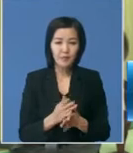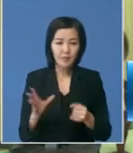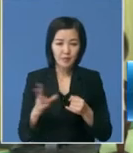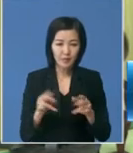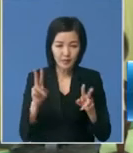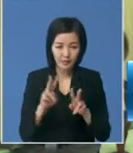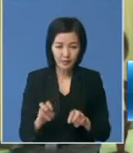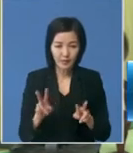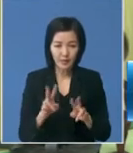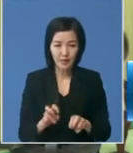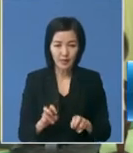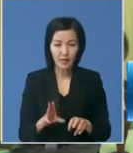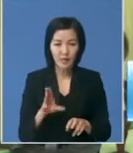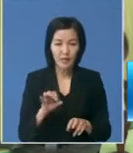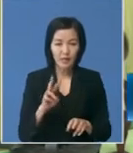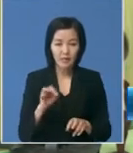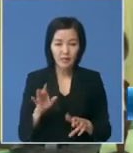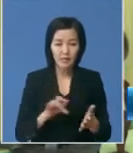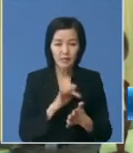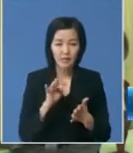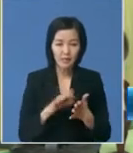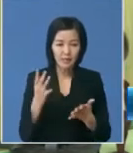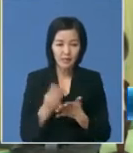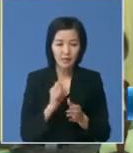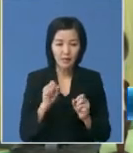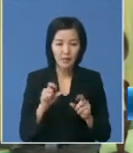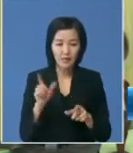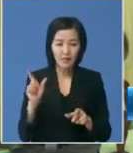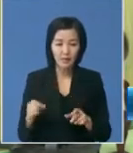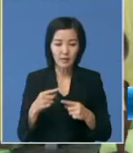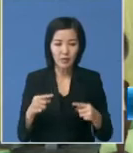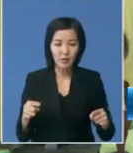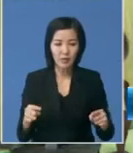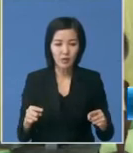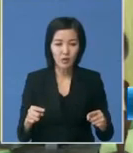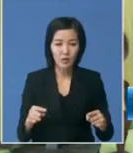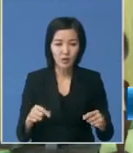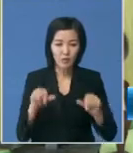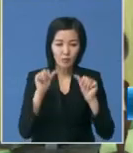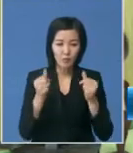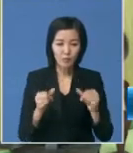археологиялық қазбаларда Есік қаласына табылған алтын адамның және әртүрлі